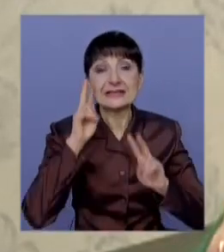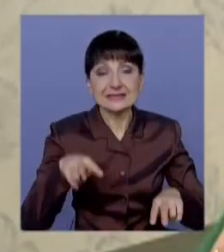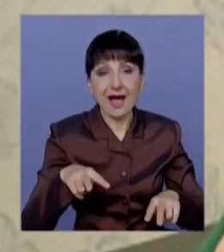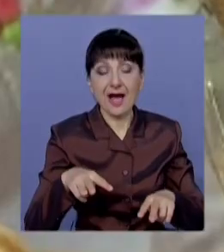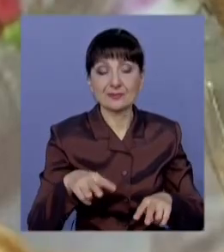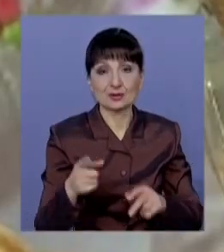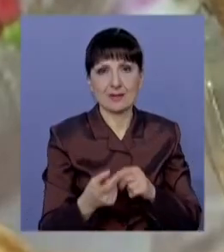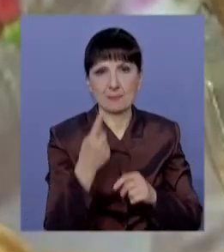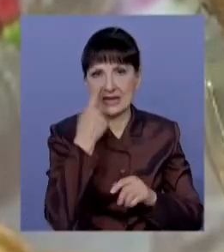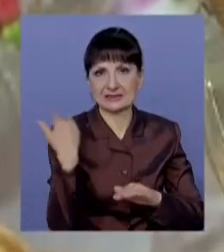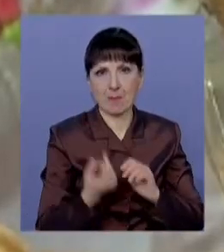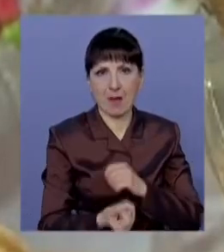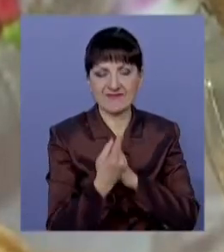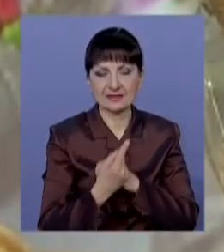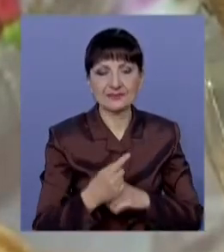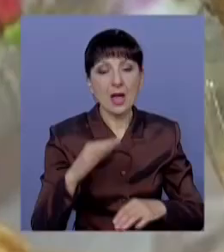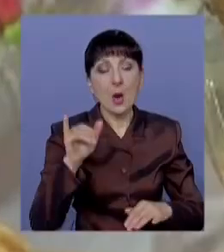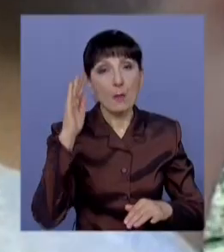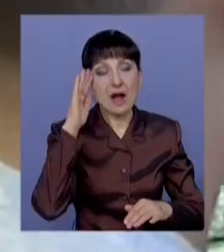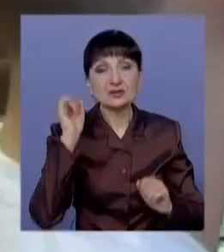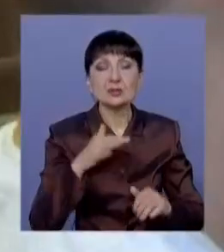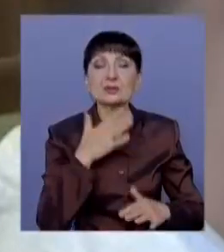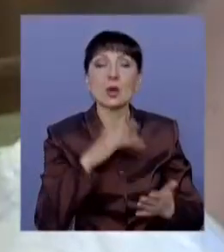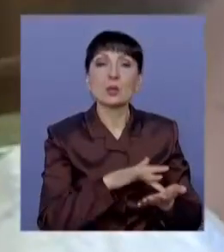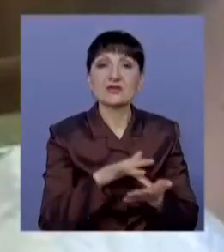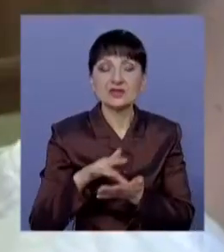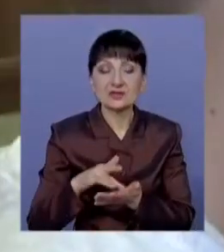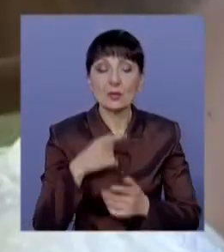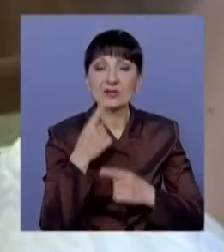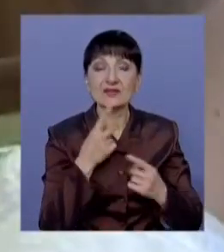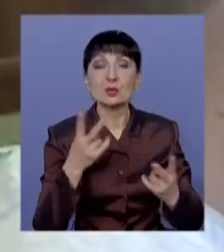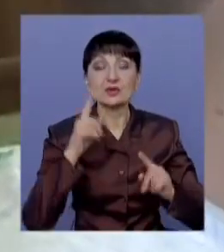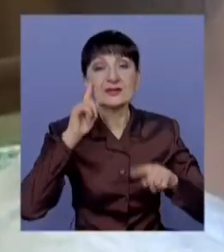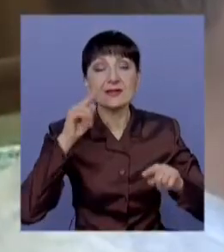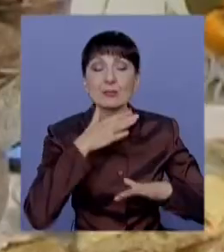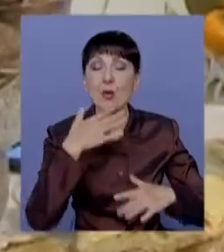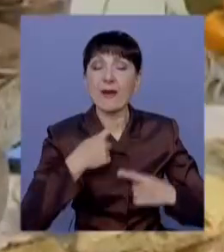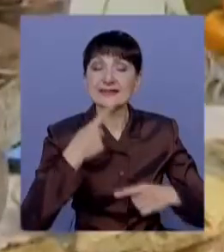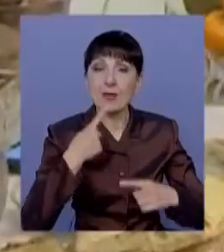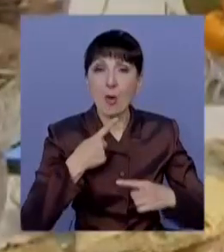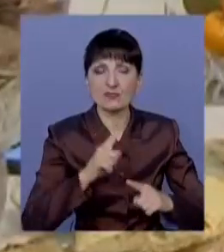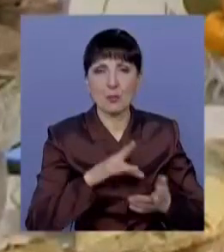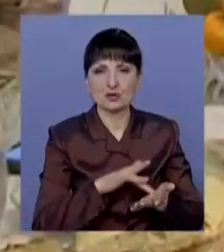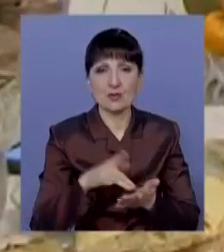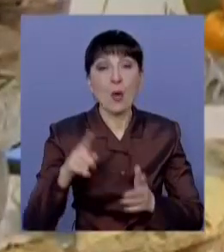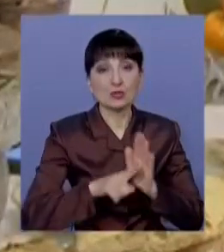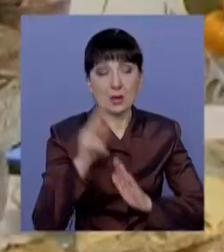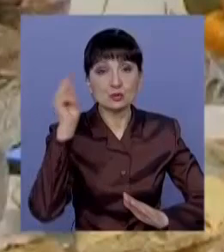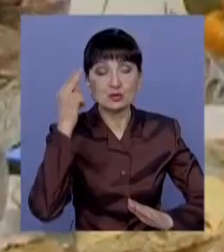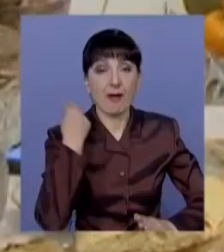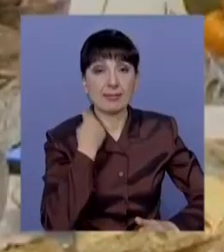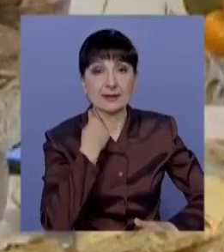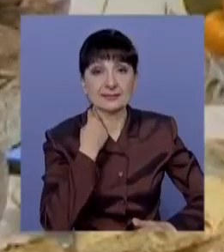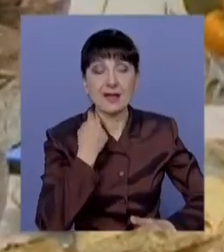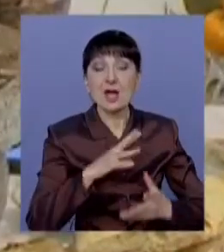недавно появились. В планах чудо-мальчика много путешествовать, но для этого, говорит он, нужно знать много языков. Арсен уже начал изучать английский.